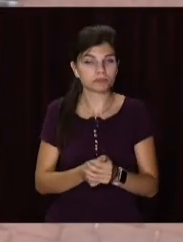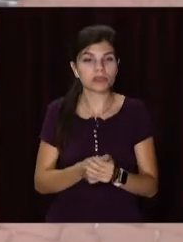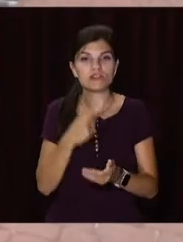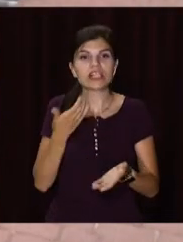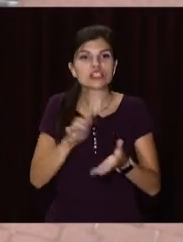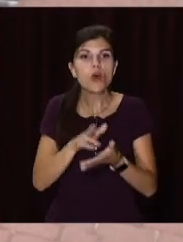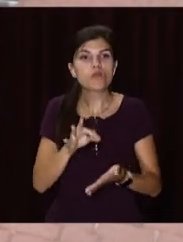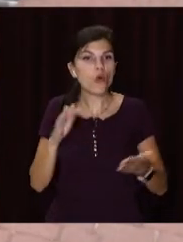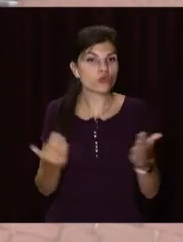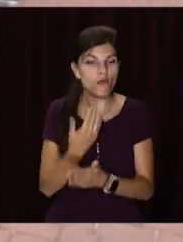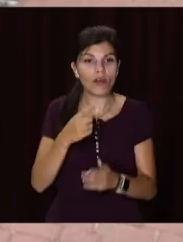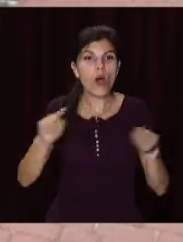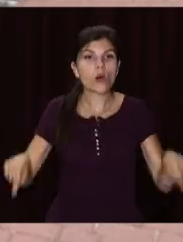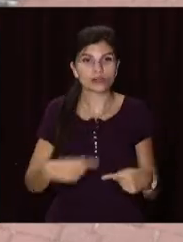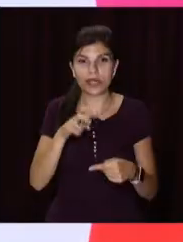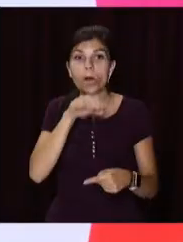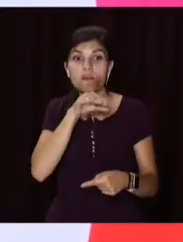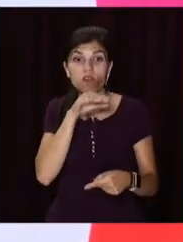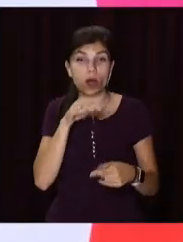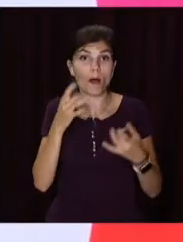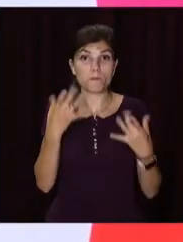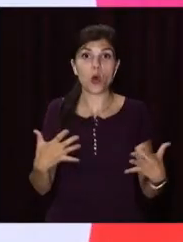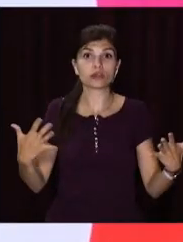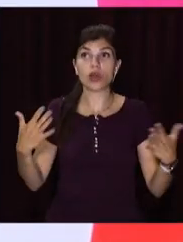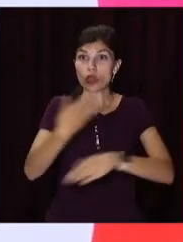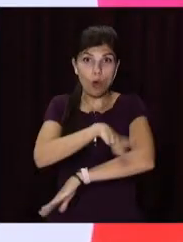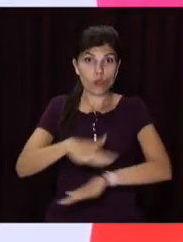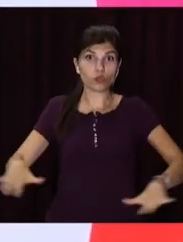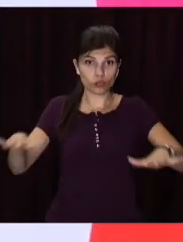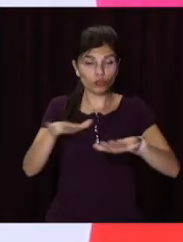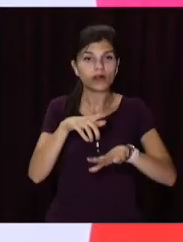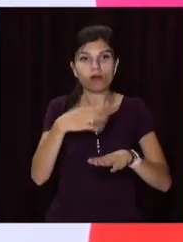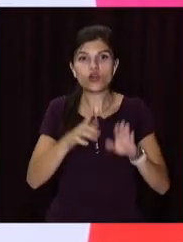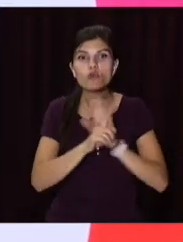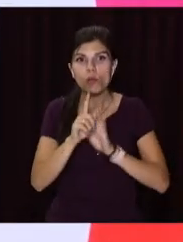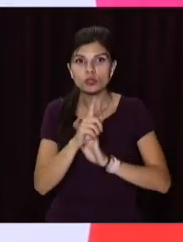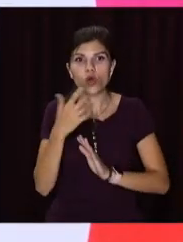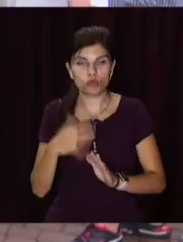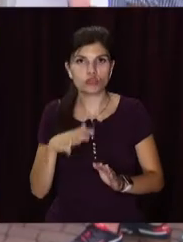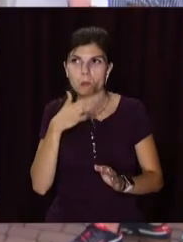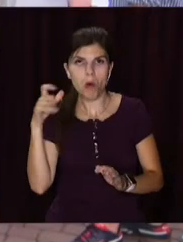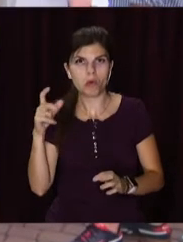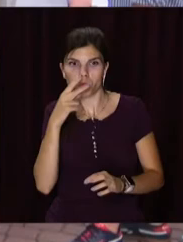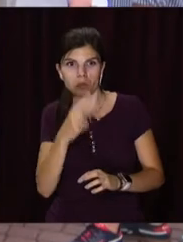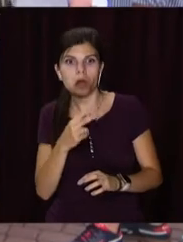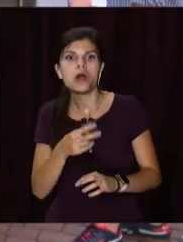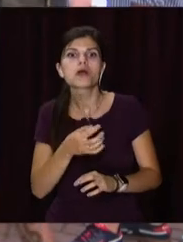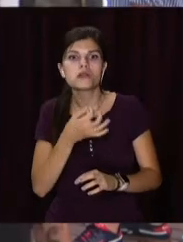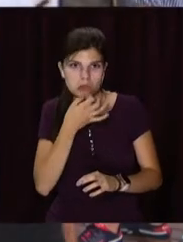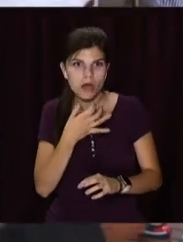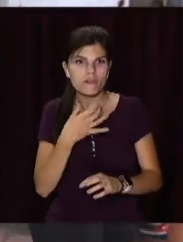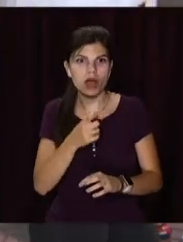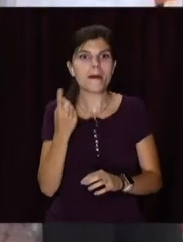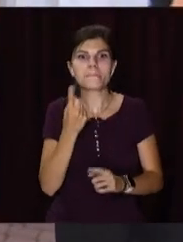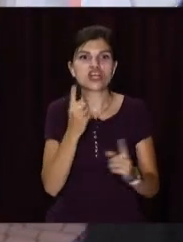по-новому. Організатори фестивалю професій «Просто неба» підкреслювали. Вже на початку почали отримувати схвальні відгуки дніпрян про вдалий формат